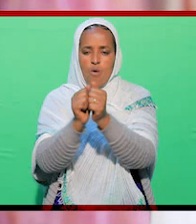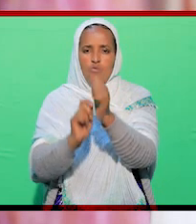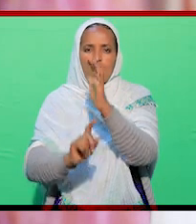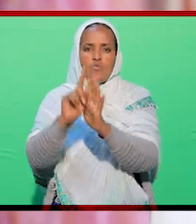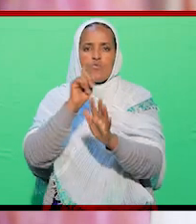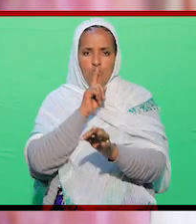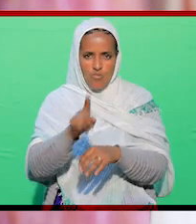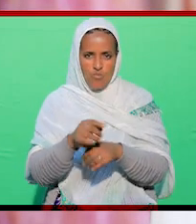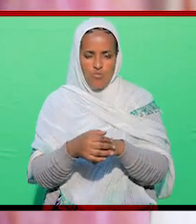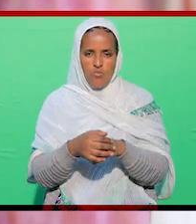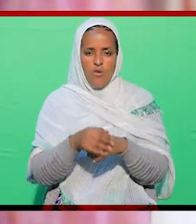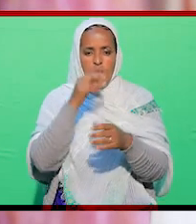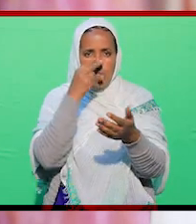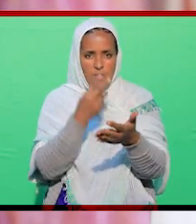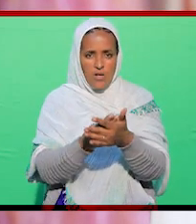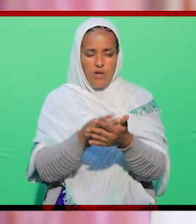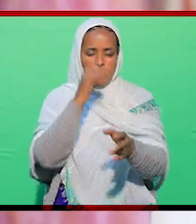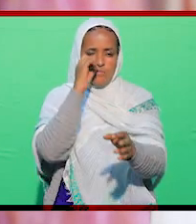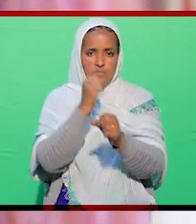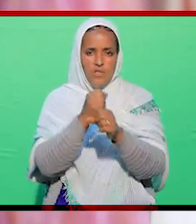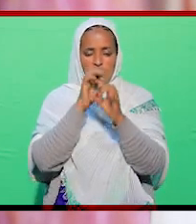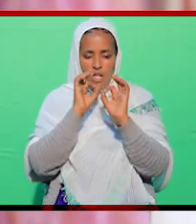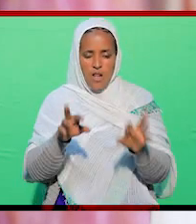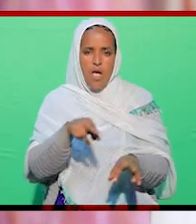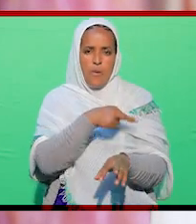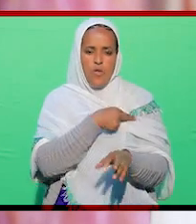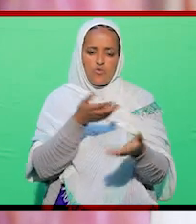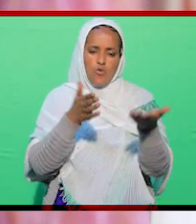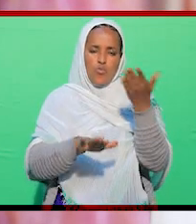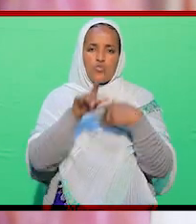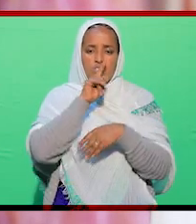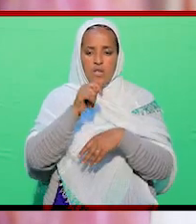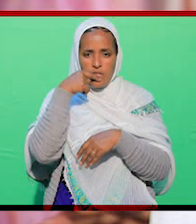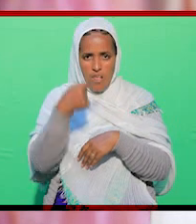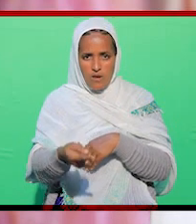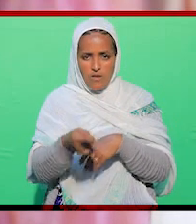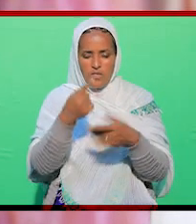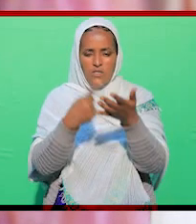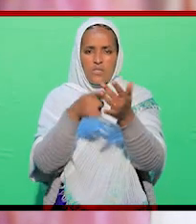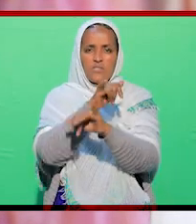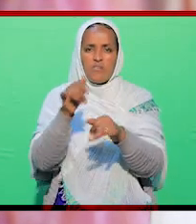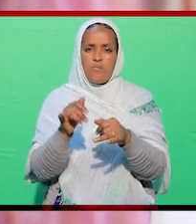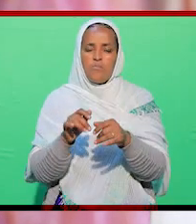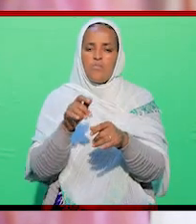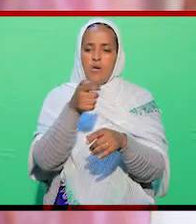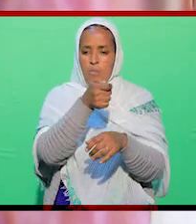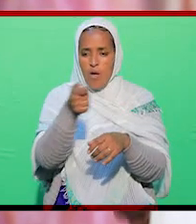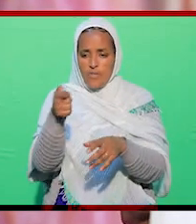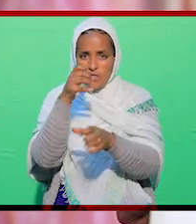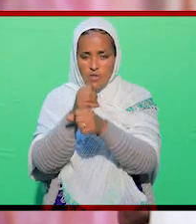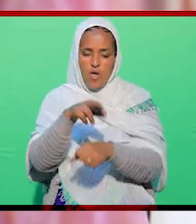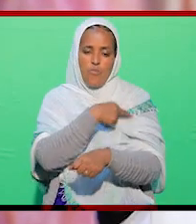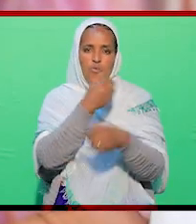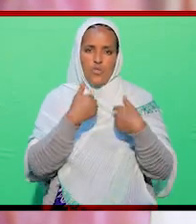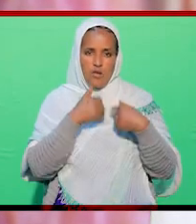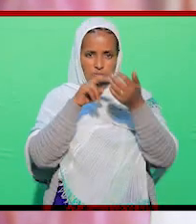ምግባረ ሰናይ ምውት ኢቲ፣ መልካም በጎ ስራ የሌላት ሃይማኖት የሞተች ናት እንዳለ፣ እነዚያም መብራት